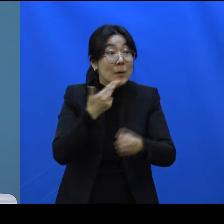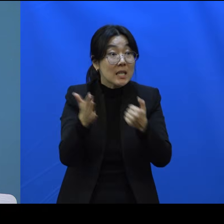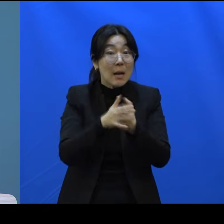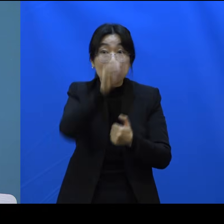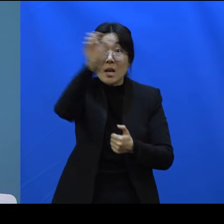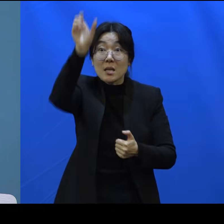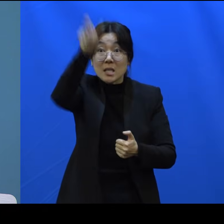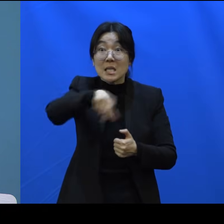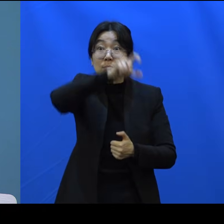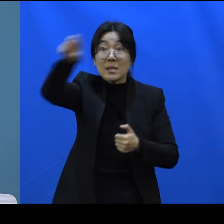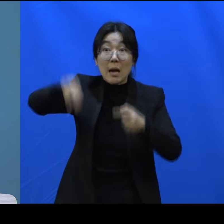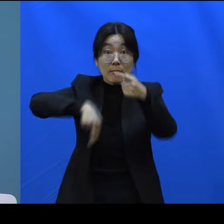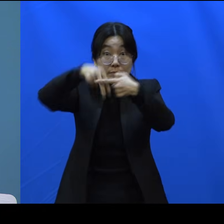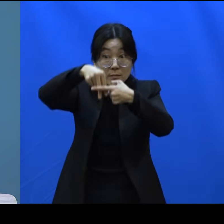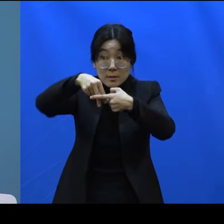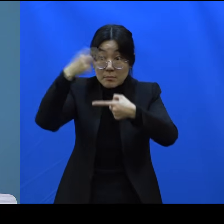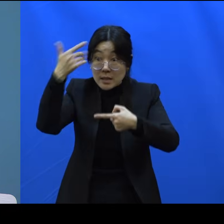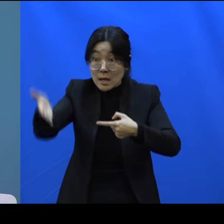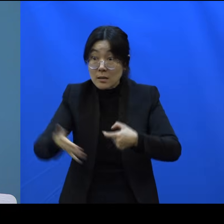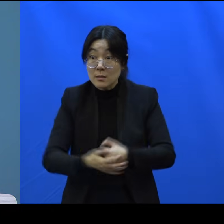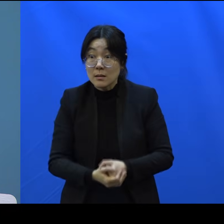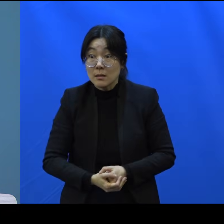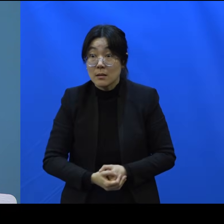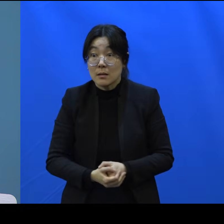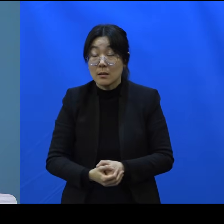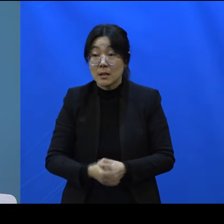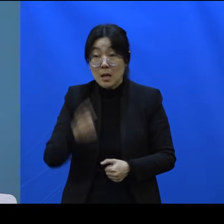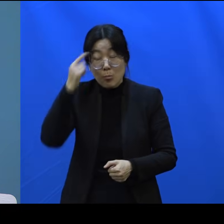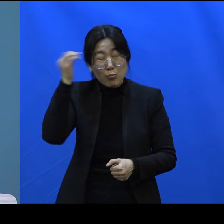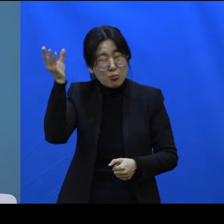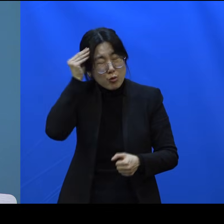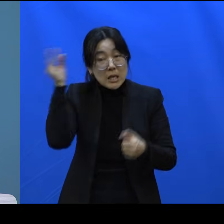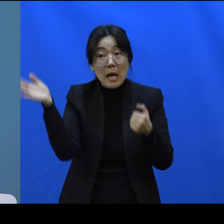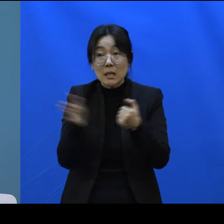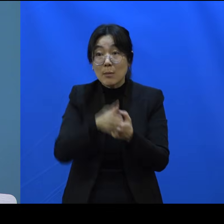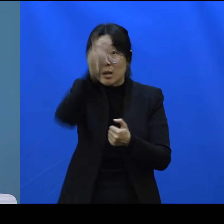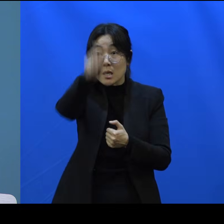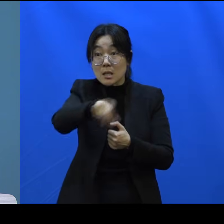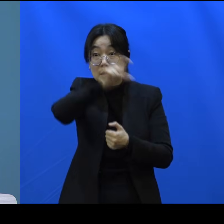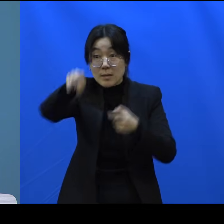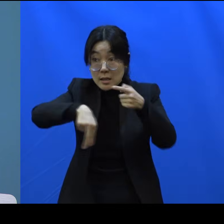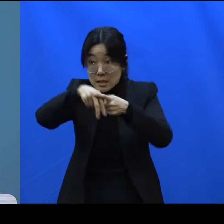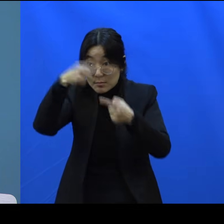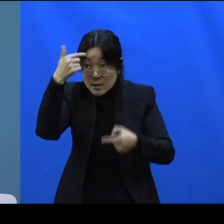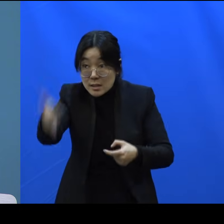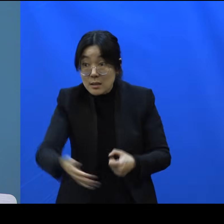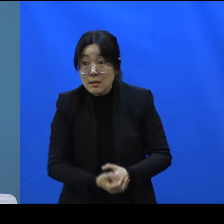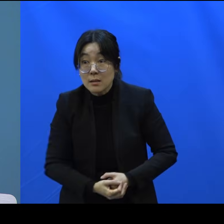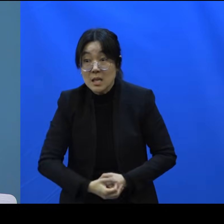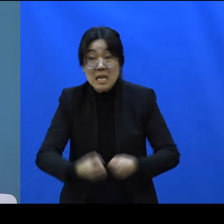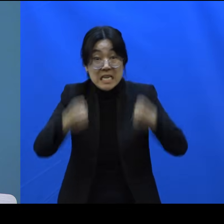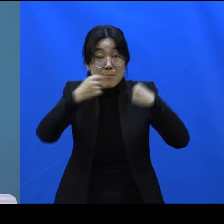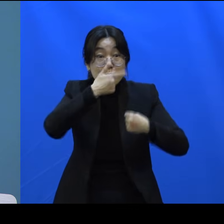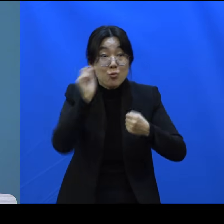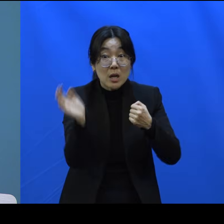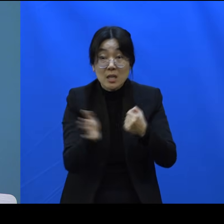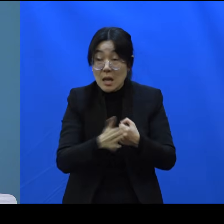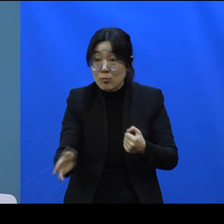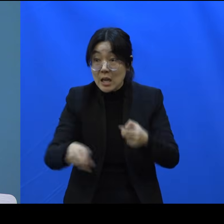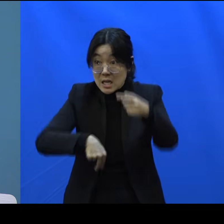12영도 더 되는 천사를 동원하실 수 있는 분이에요. 힘으로 하셨다면 로마도 뒤집어 엎었습니다.